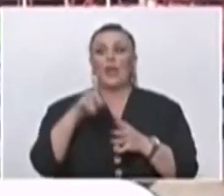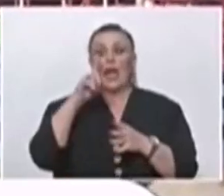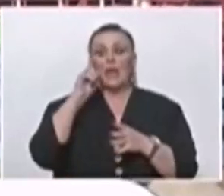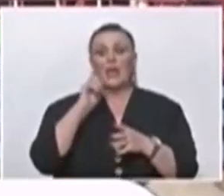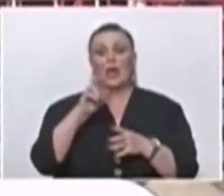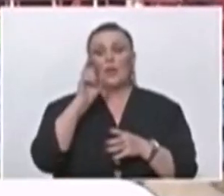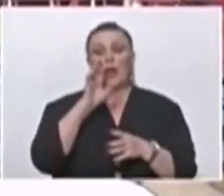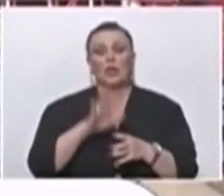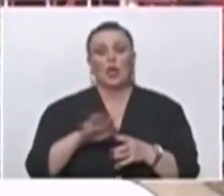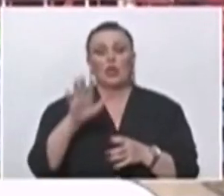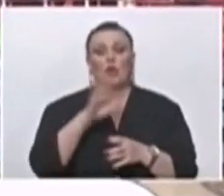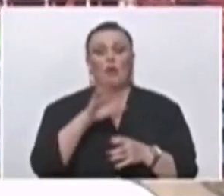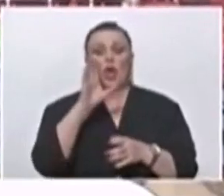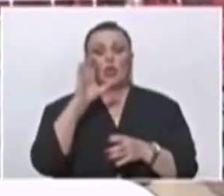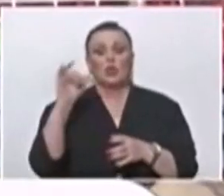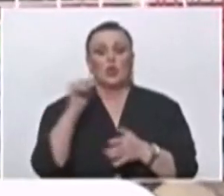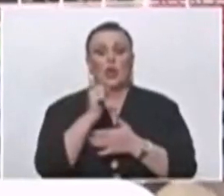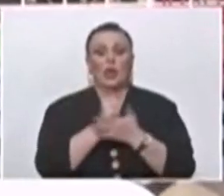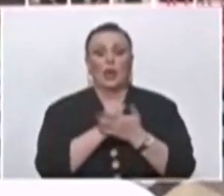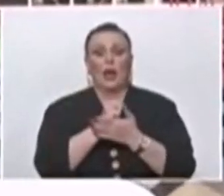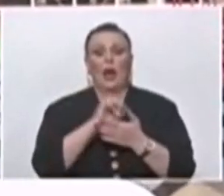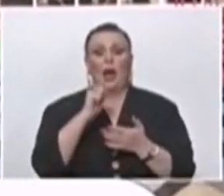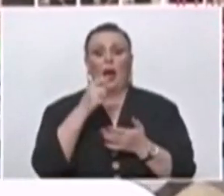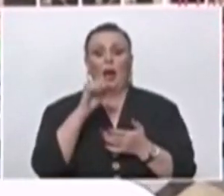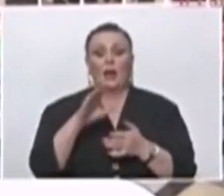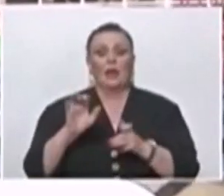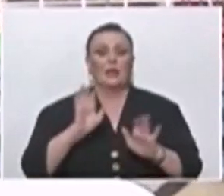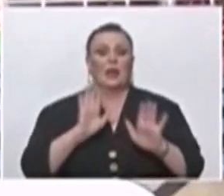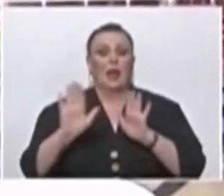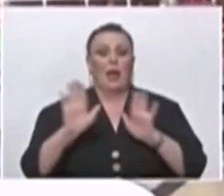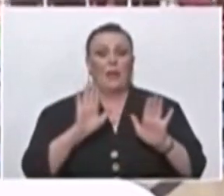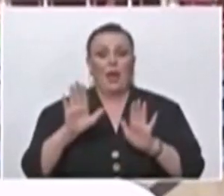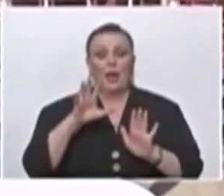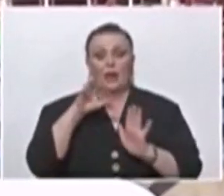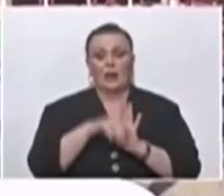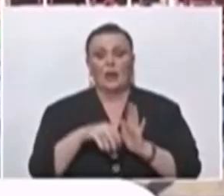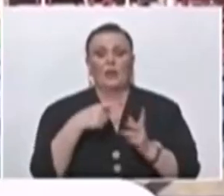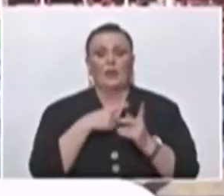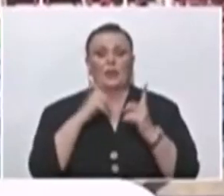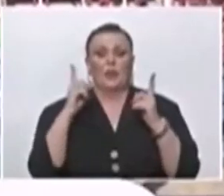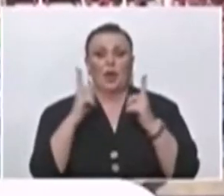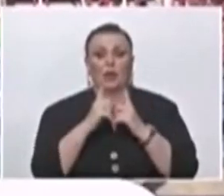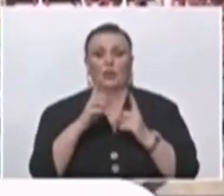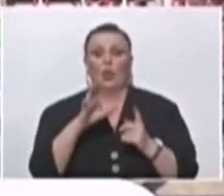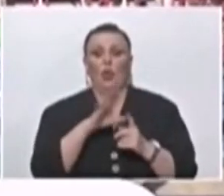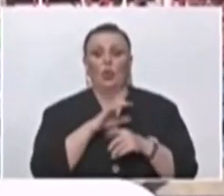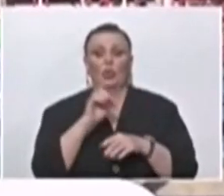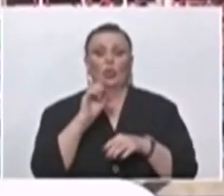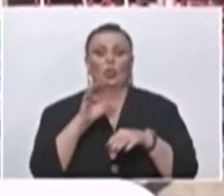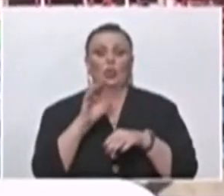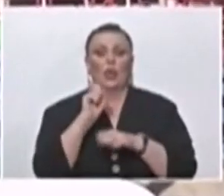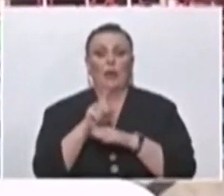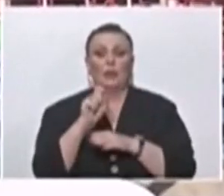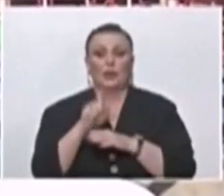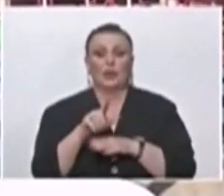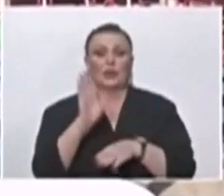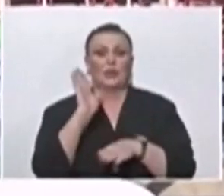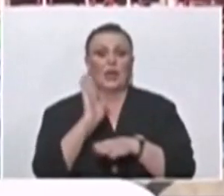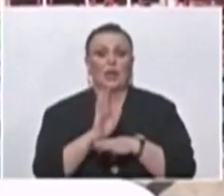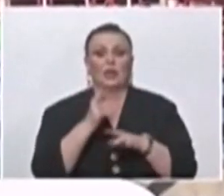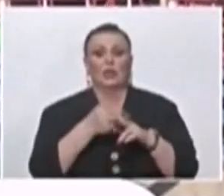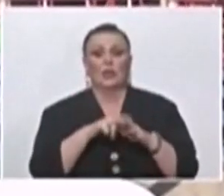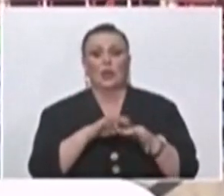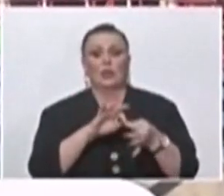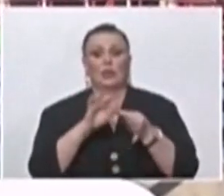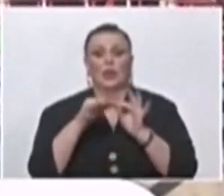Azərbaycan Dövlət Su Ehtiyatları Agentliyinin rəhbərliyi bizim qarşımızda qoyduğu tapşırıq və sərəncamlar ondan ibarətdir